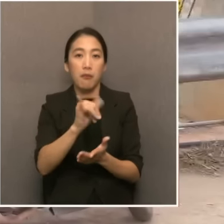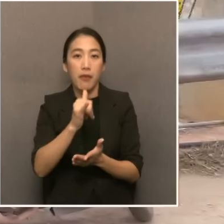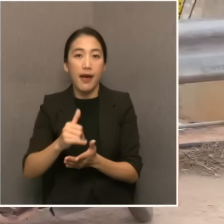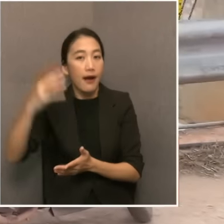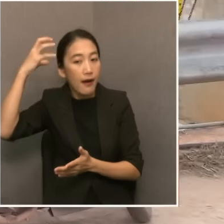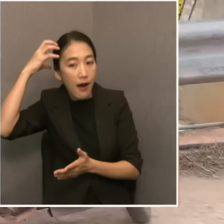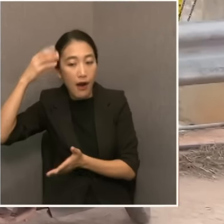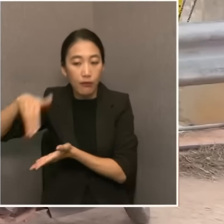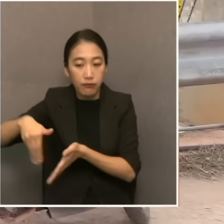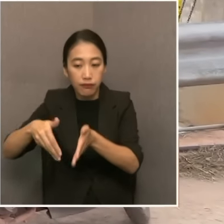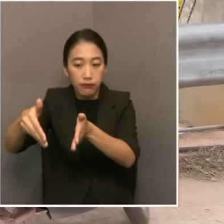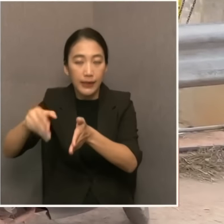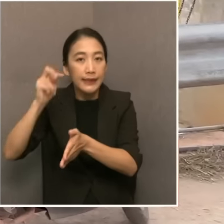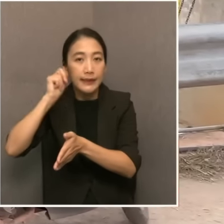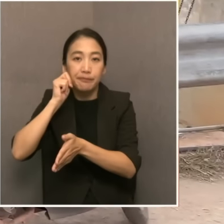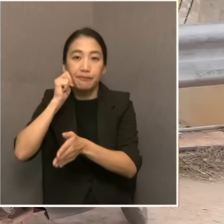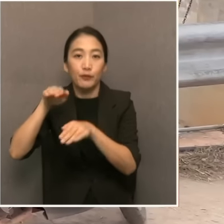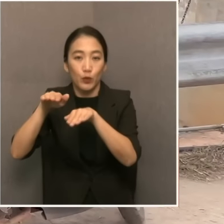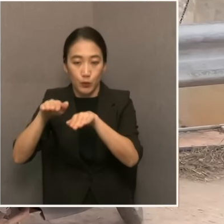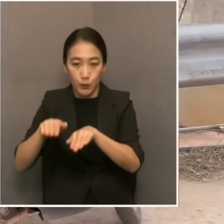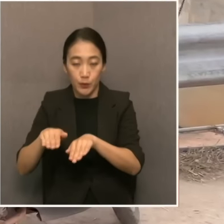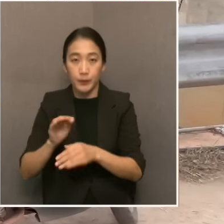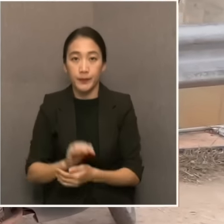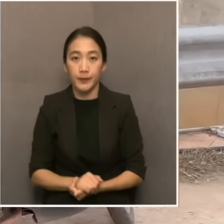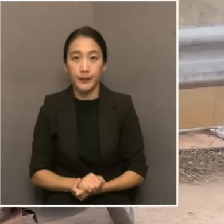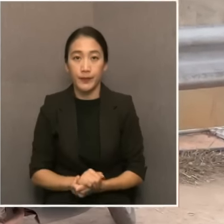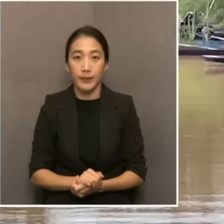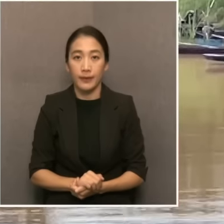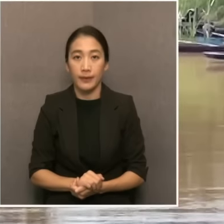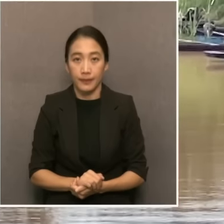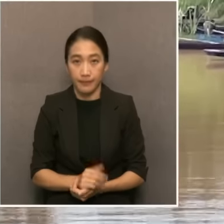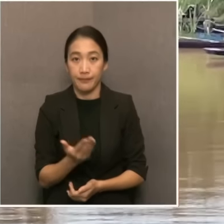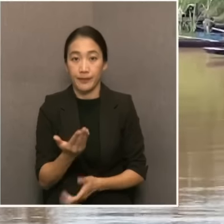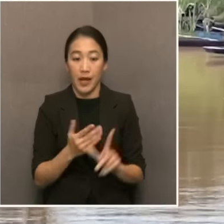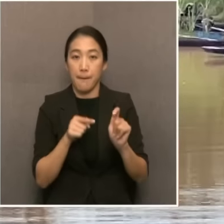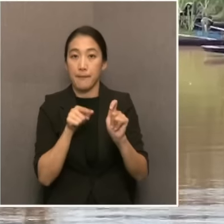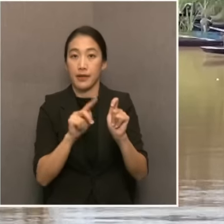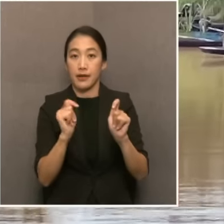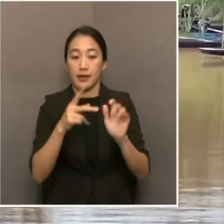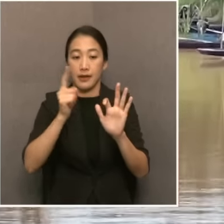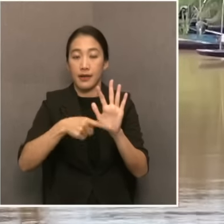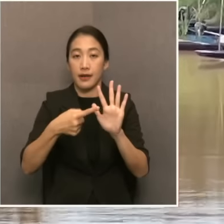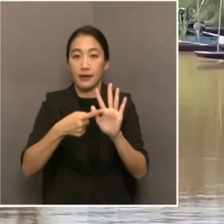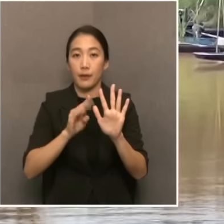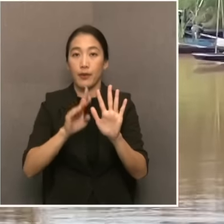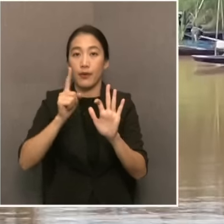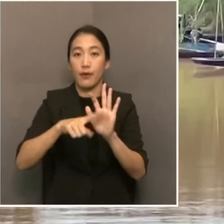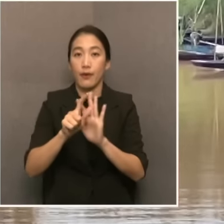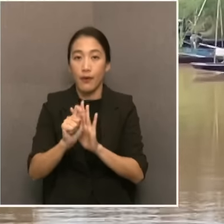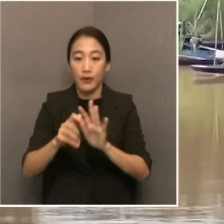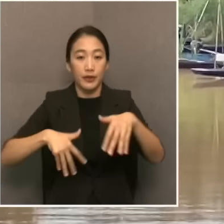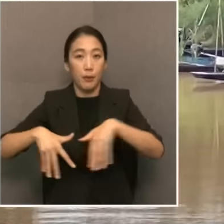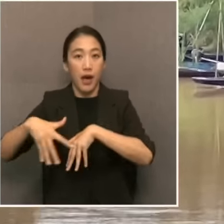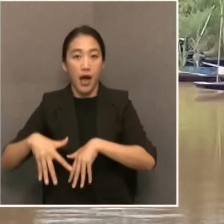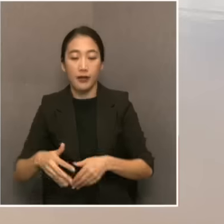ป.ลาวนะคะขณะที่ชาวบ้านในอำเภอท่าบ่อค่ะก็ออกมาตรวจดูระดับน้ำในลำห้วยโมงและระ